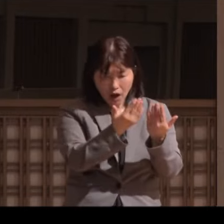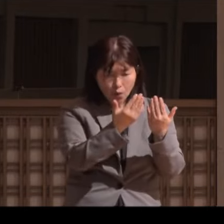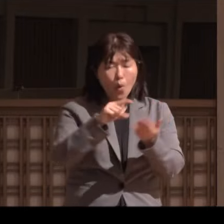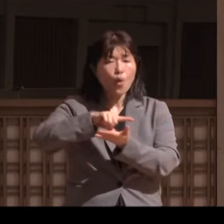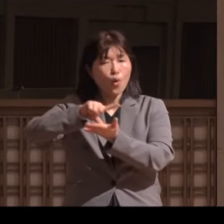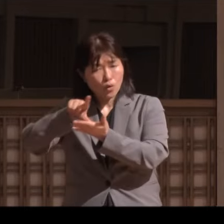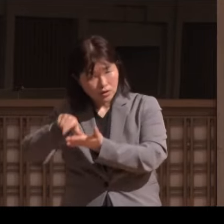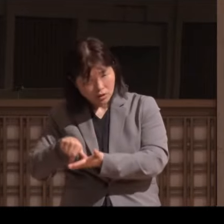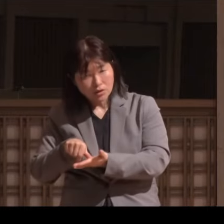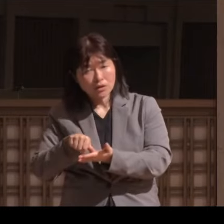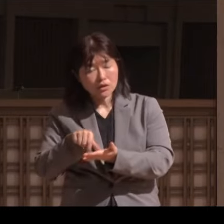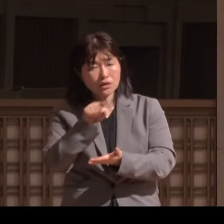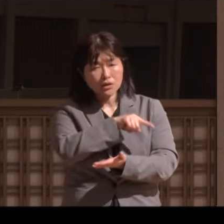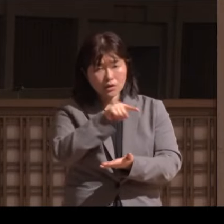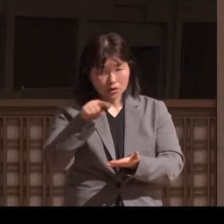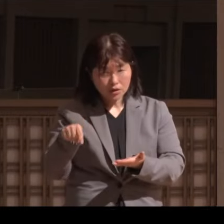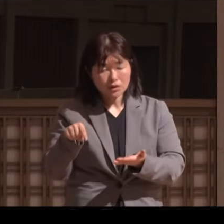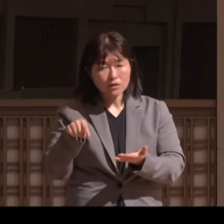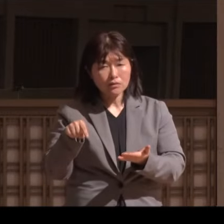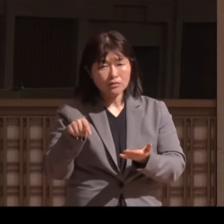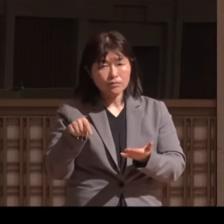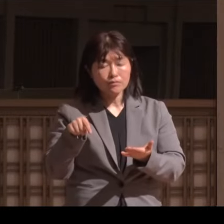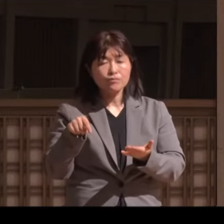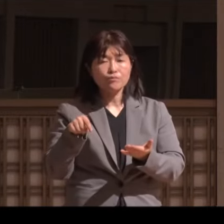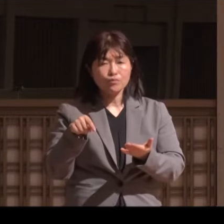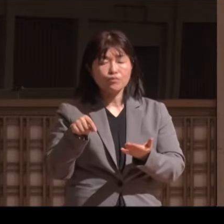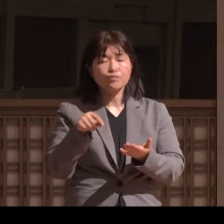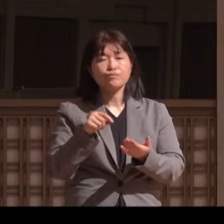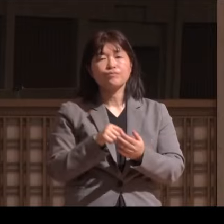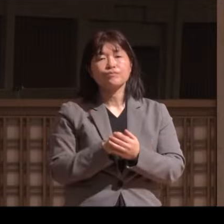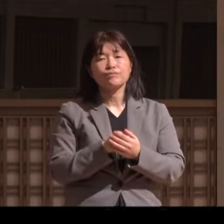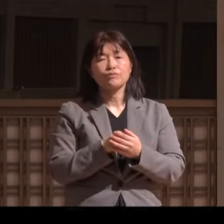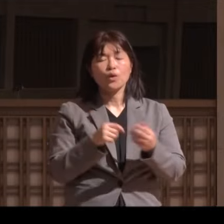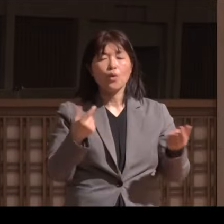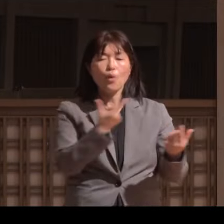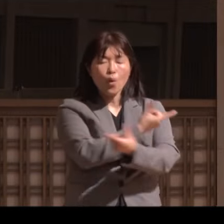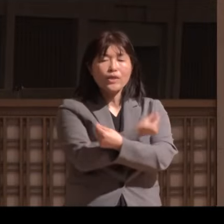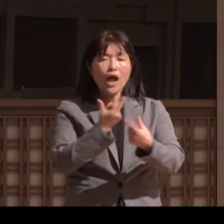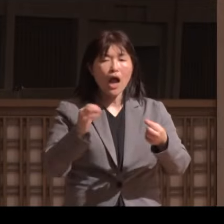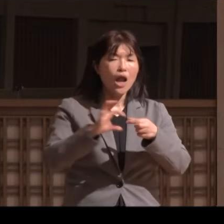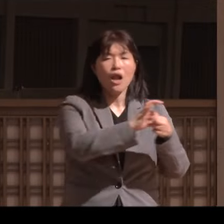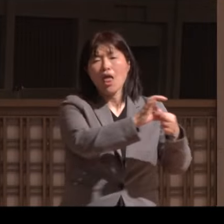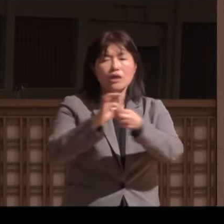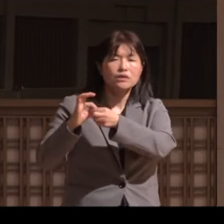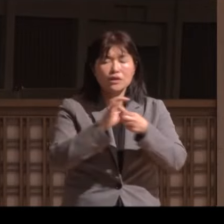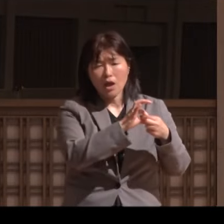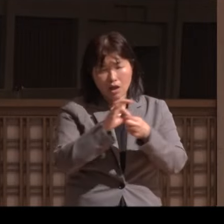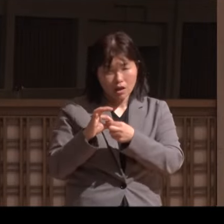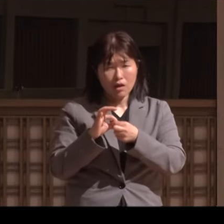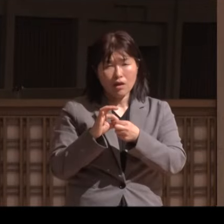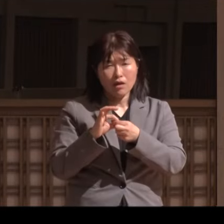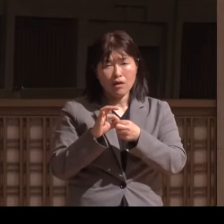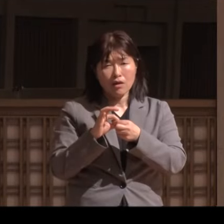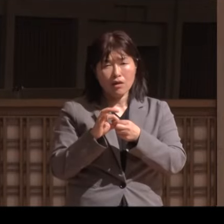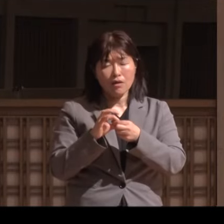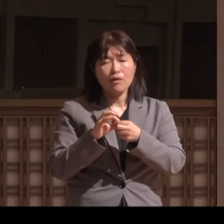地域があってですねえコミュニティスクールスクールコミュニティということでお互いが連携するというのが